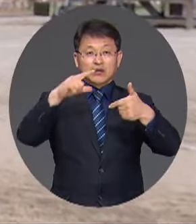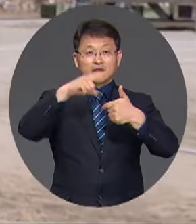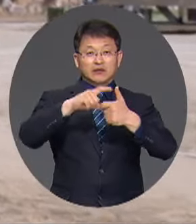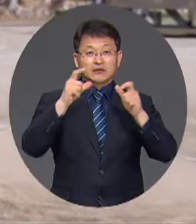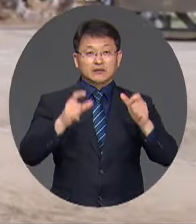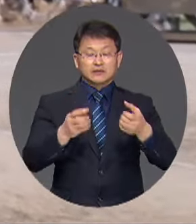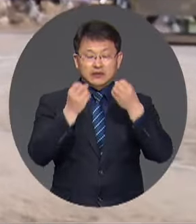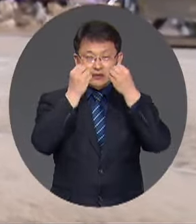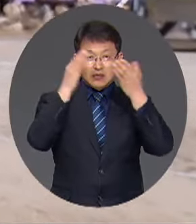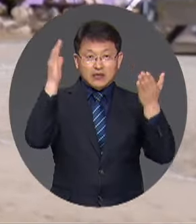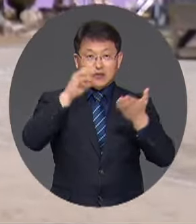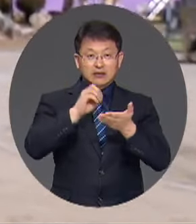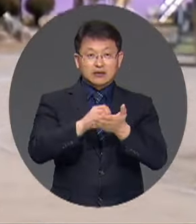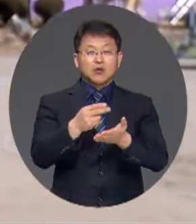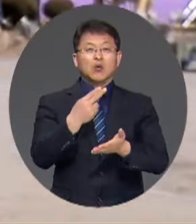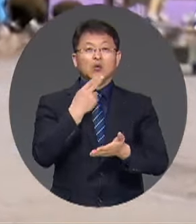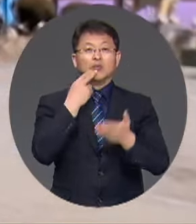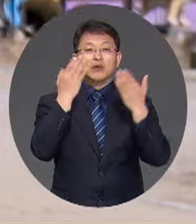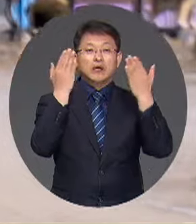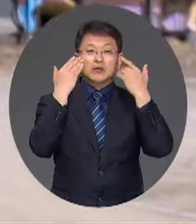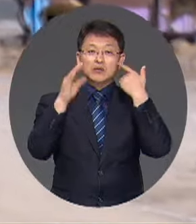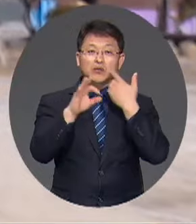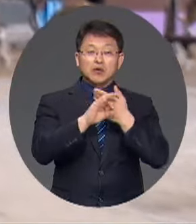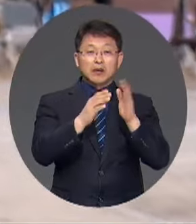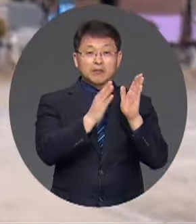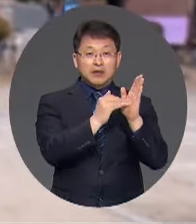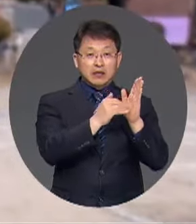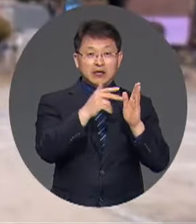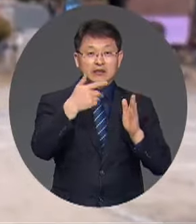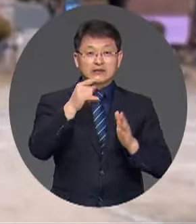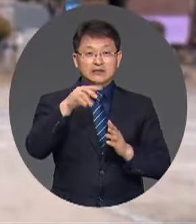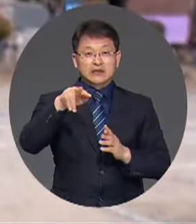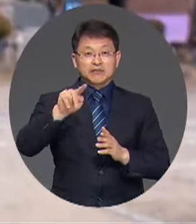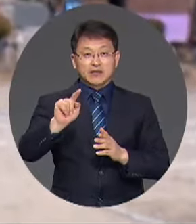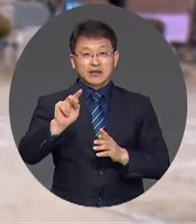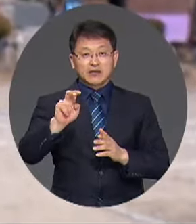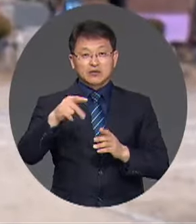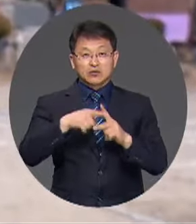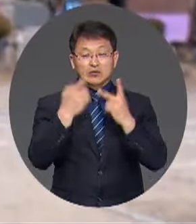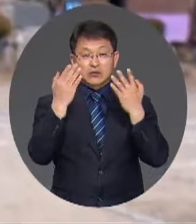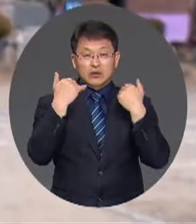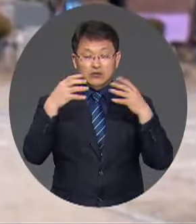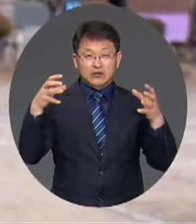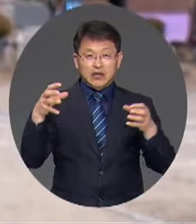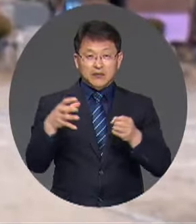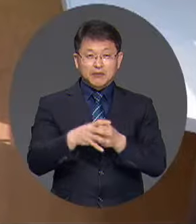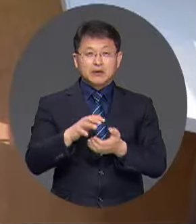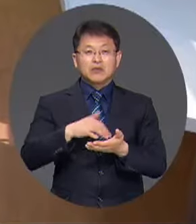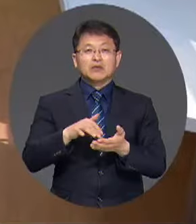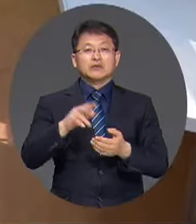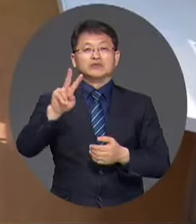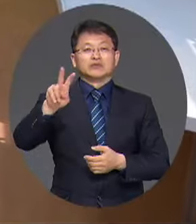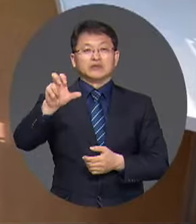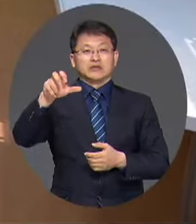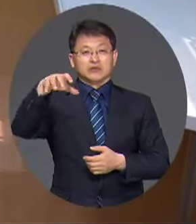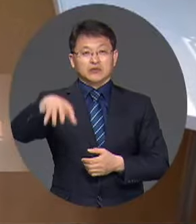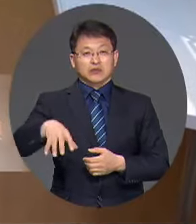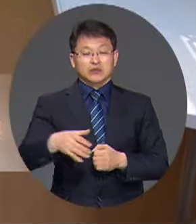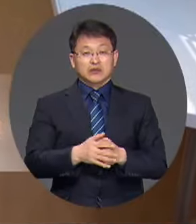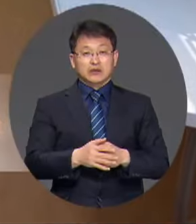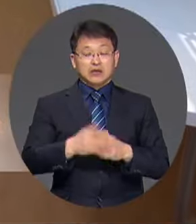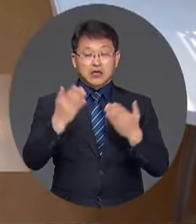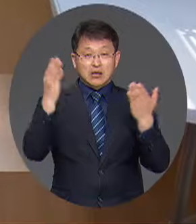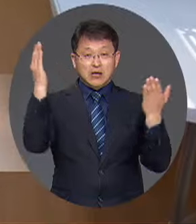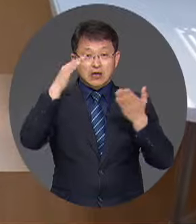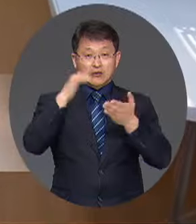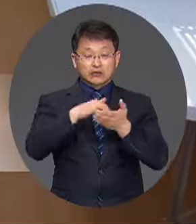경남에서 신입생이 없는 초등학교는 이곳 밀양 산내 남명초등학교를 비롯해 모두 25곳입니다. 전교생이 10명이